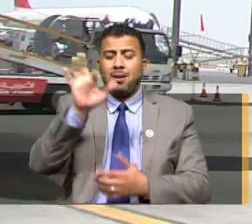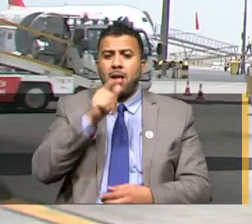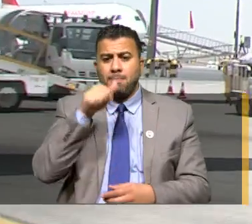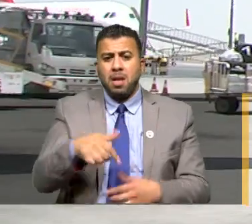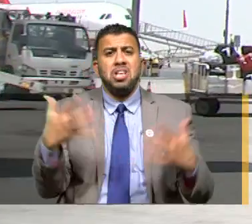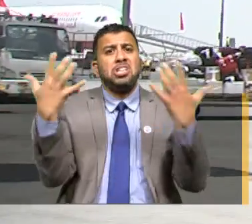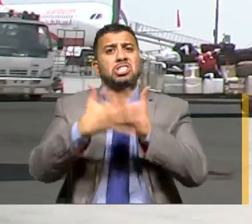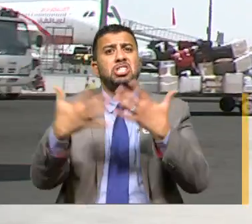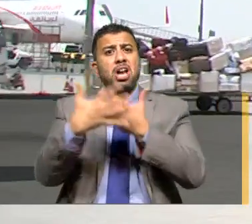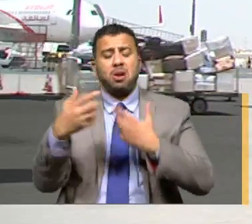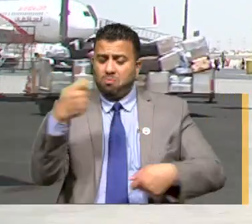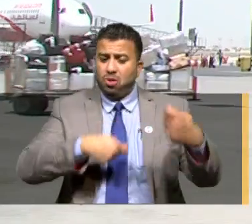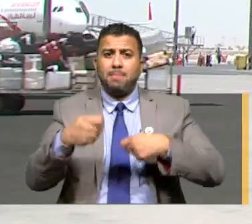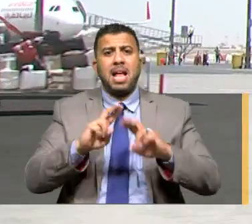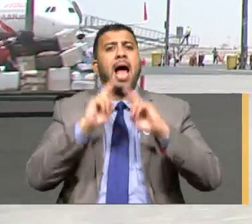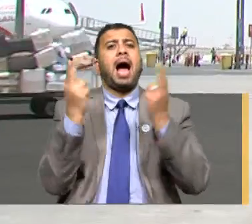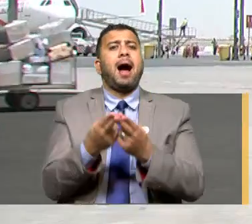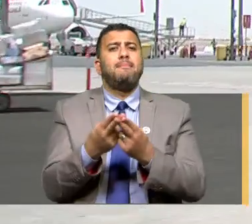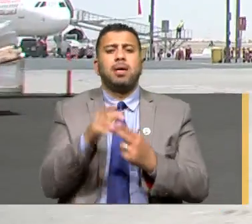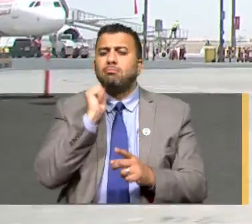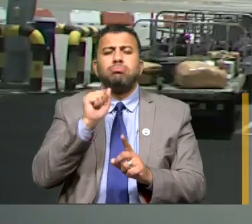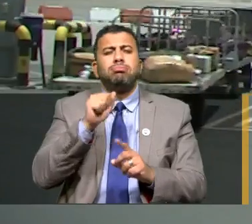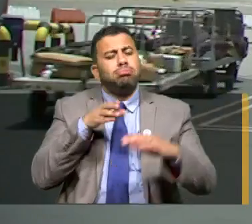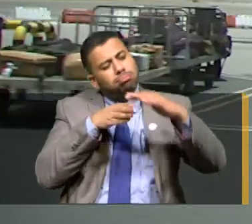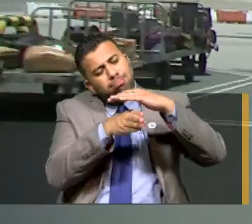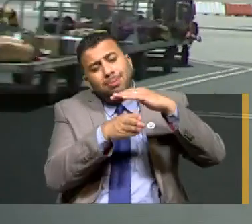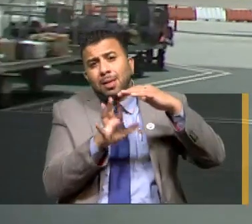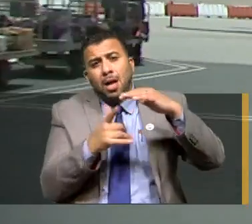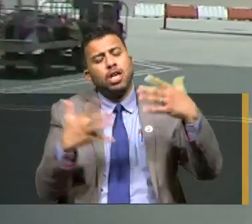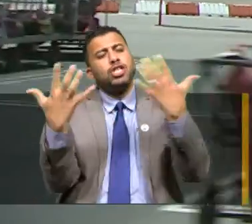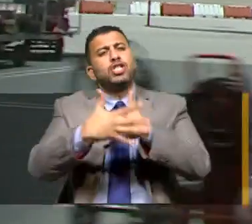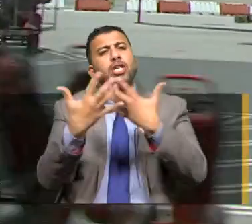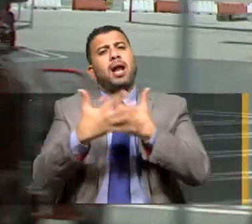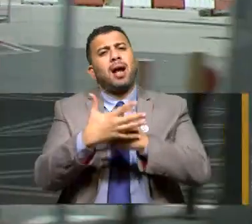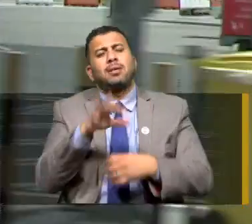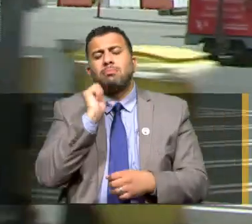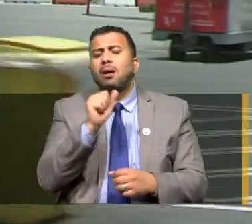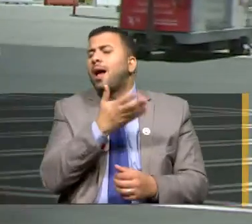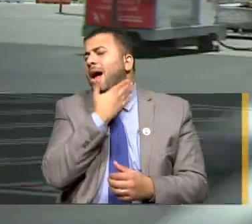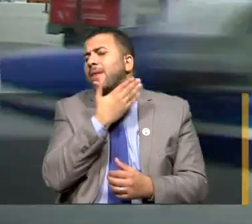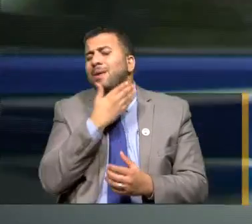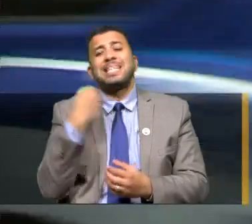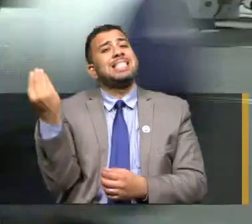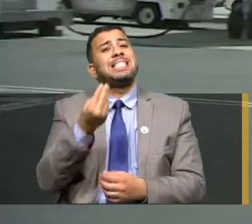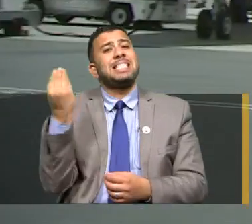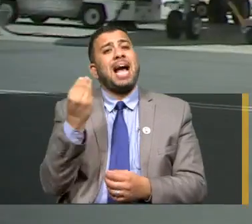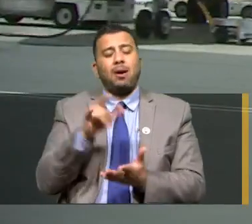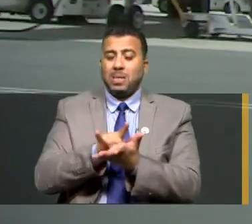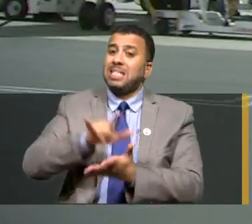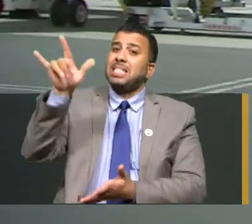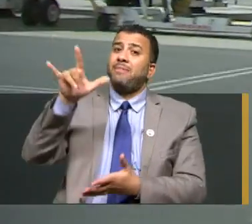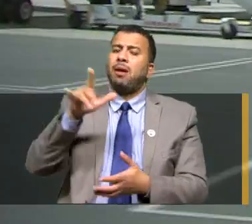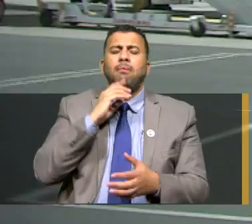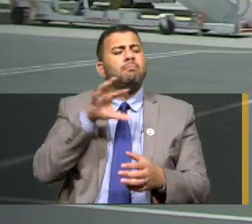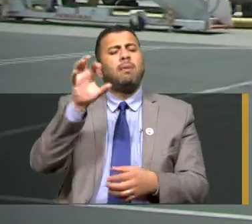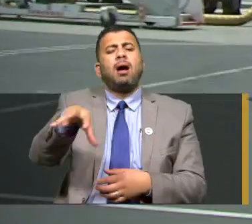شركة مساهمة عامة تضم تحت مظلتها العديد من الشركات التي توفر خدمات السياحة والسفر في